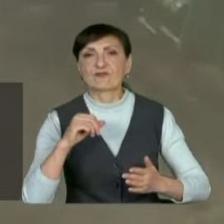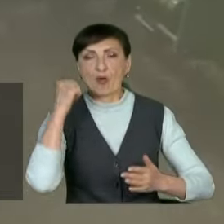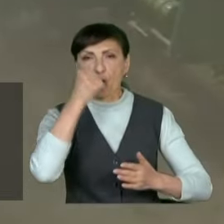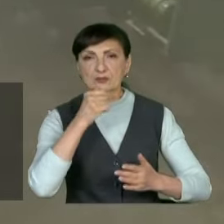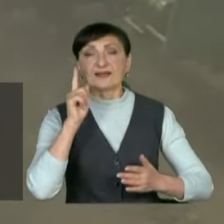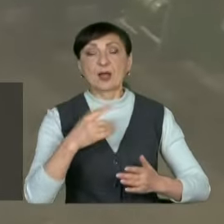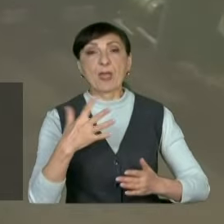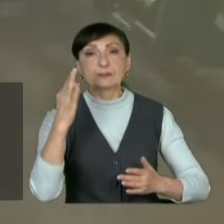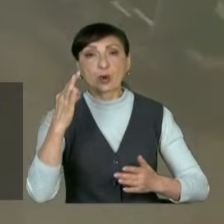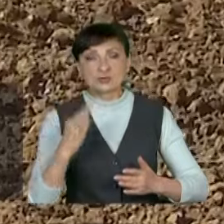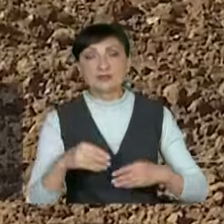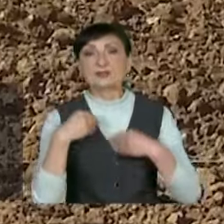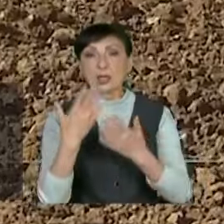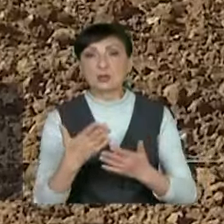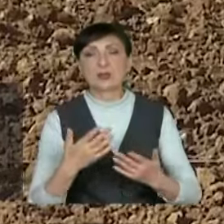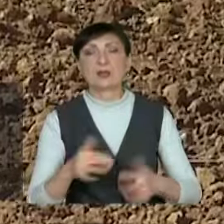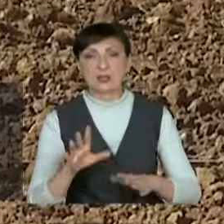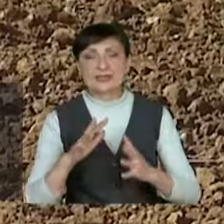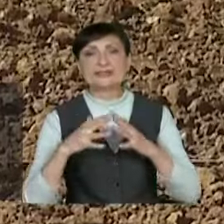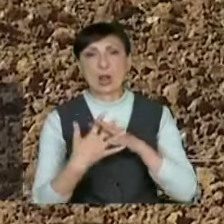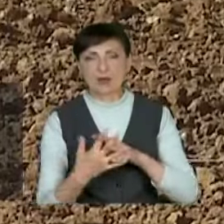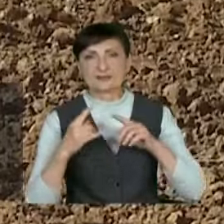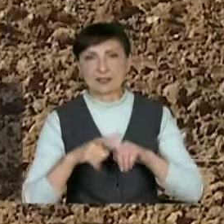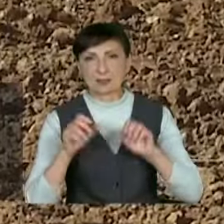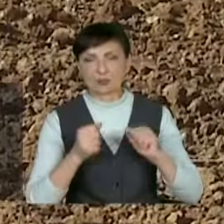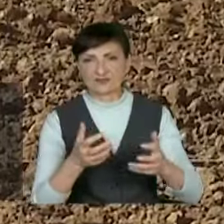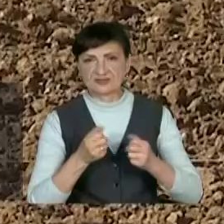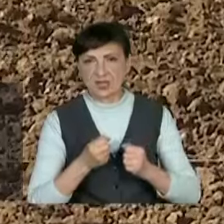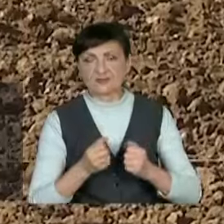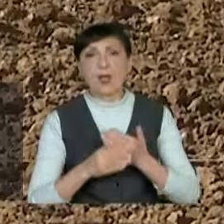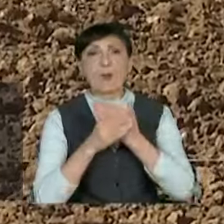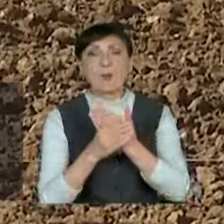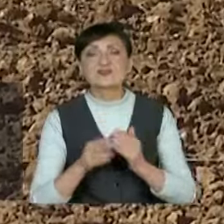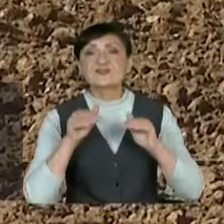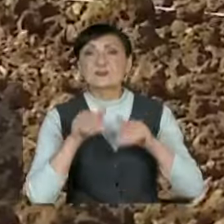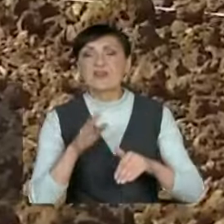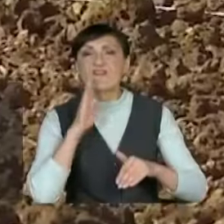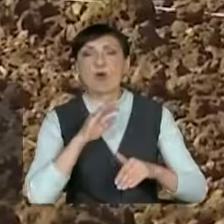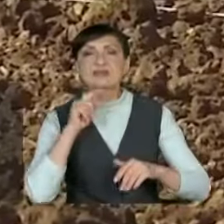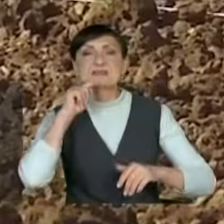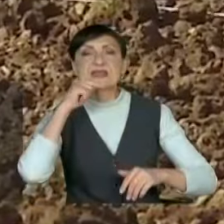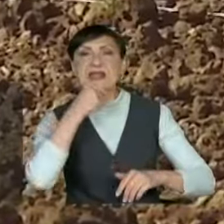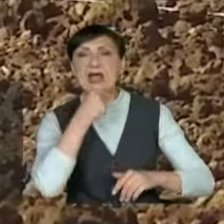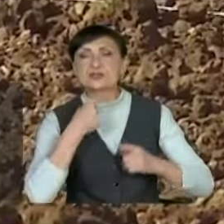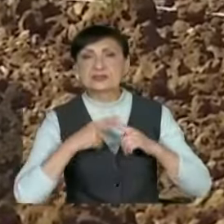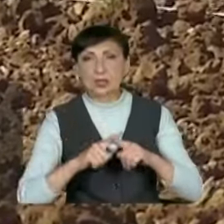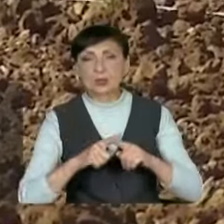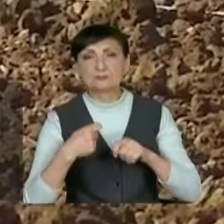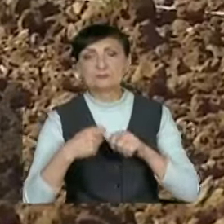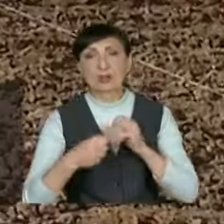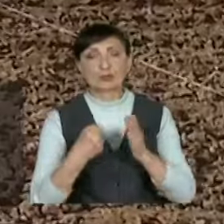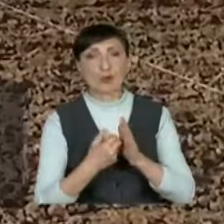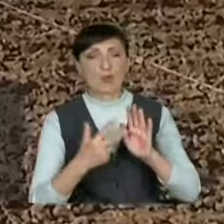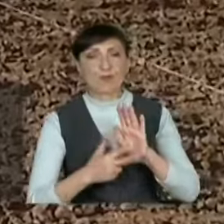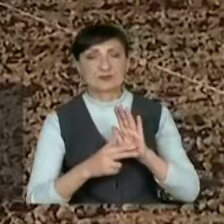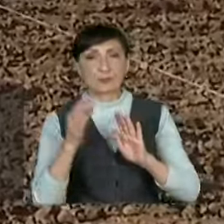Также под 5% дают теперь в лизинг сельхозтехнику. А для стимулирования внедрения водосберегающих технологий субсидируют до